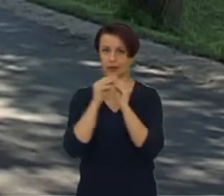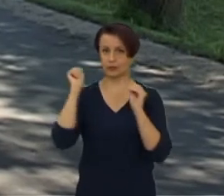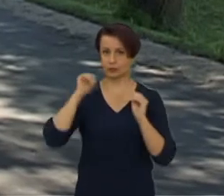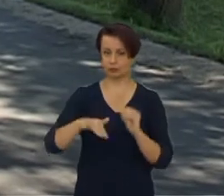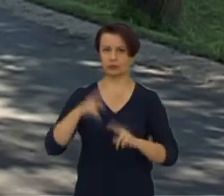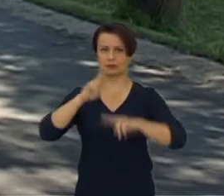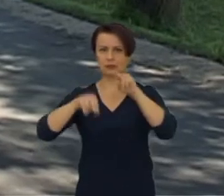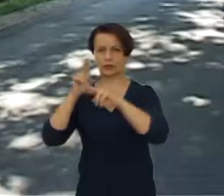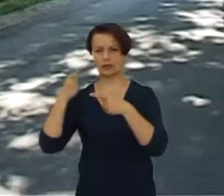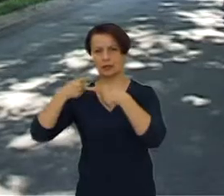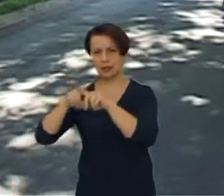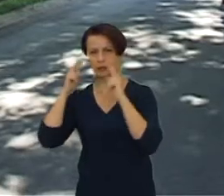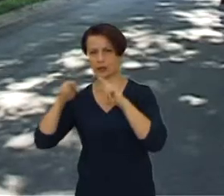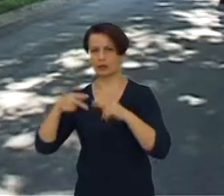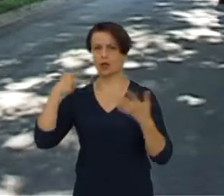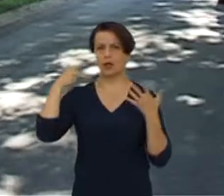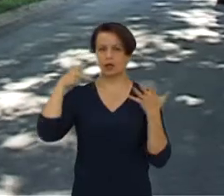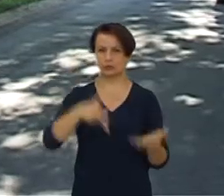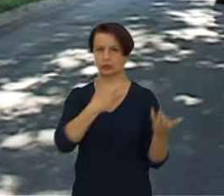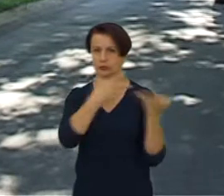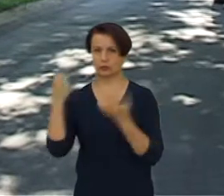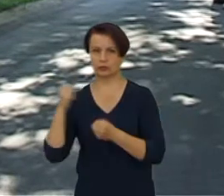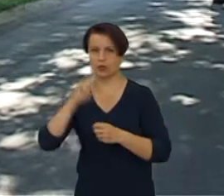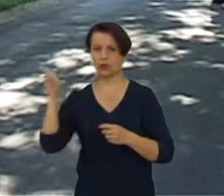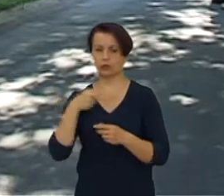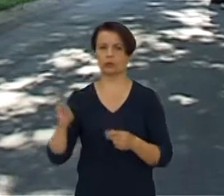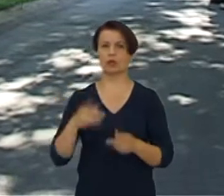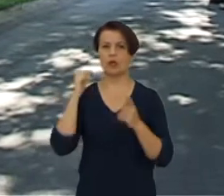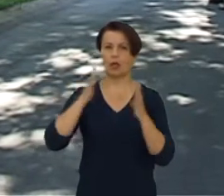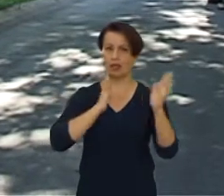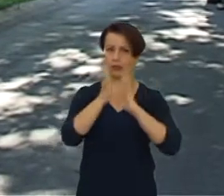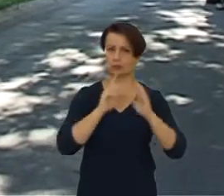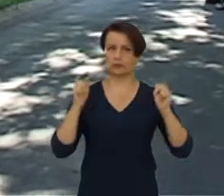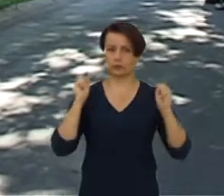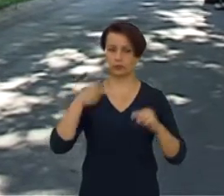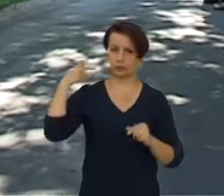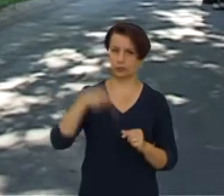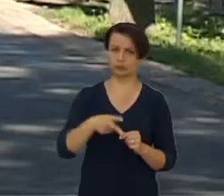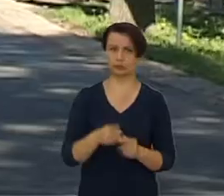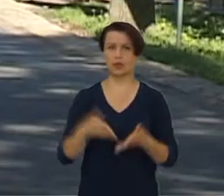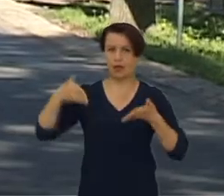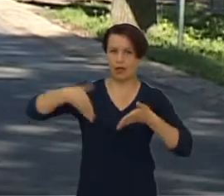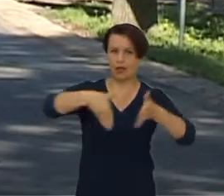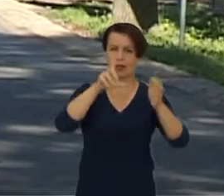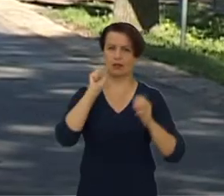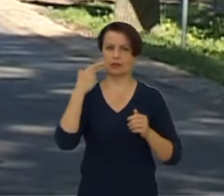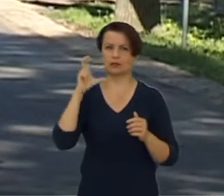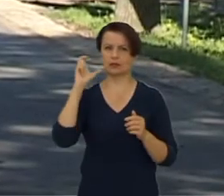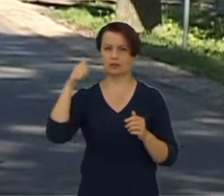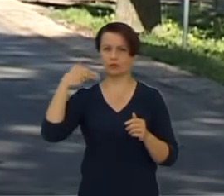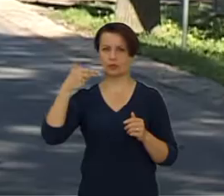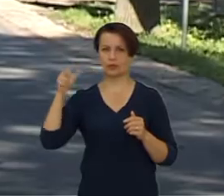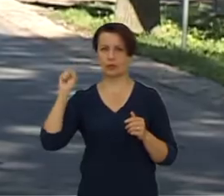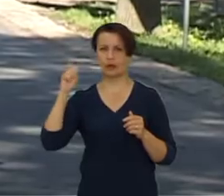10 000, statybos techniniai priežiūrai 8 800 eurų, eismo saugumui 2 000, kelio į Lančiūnavą